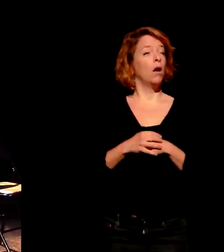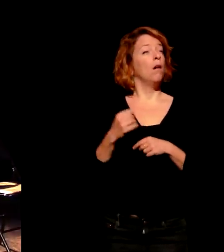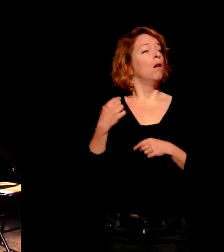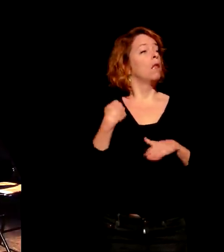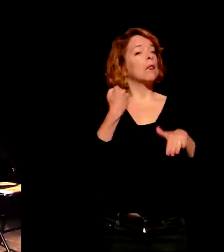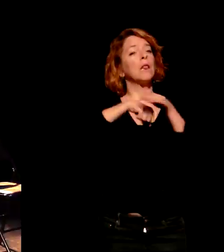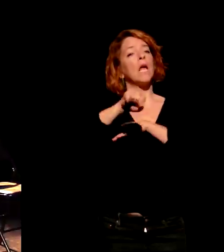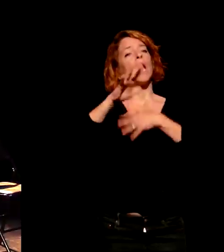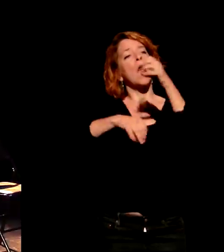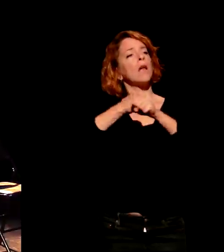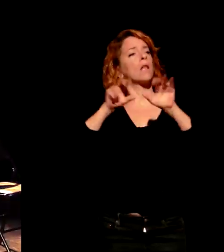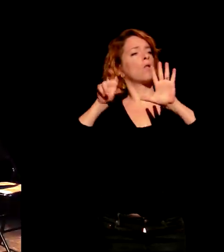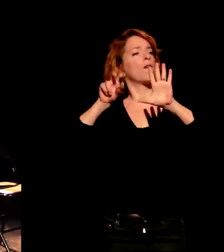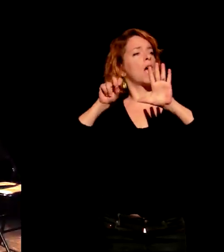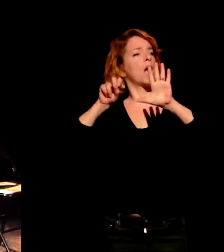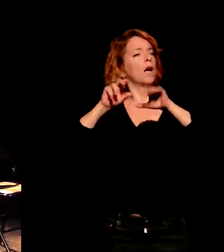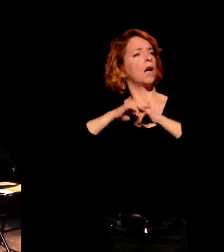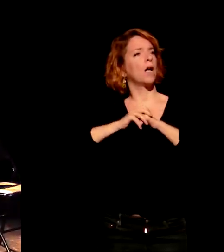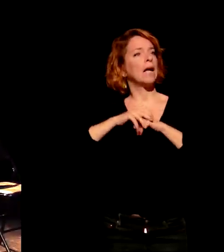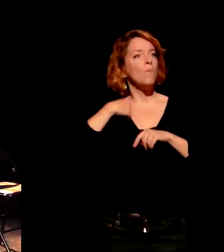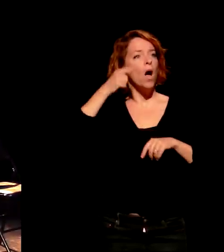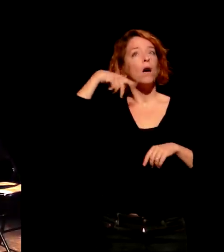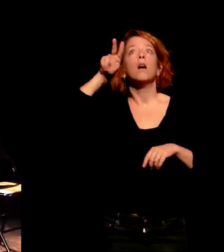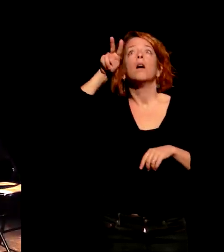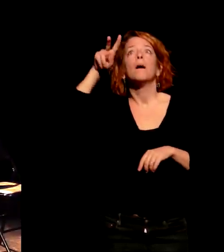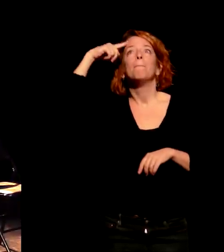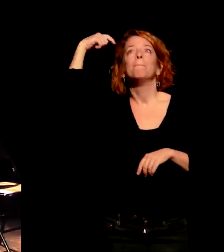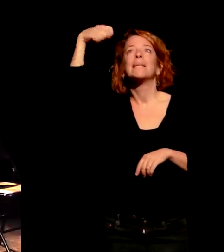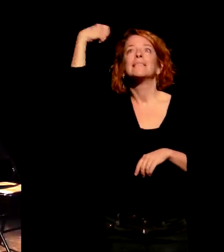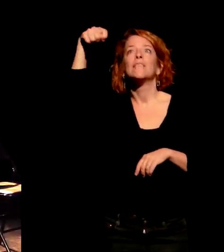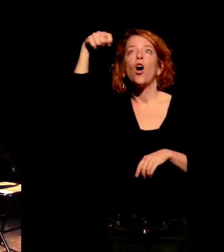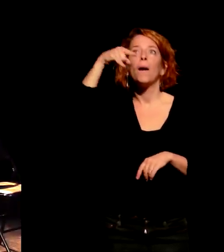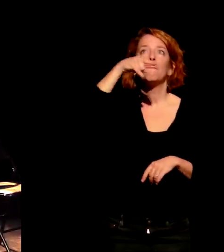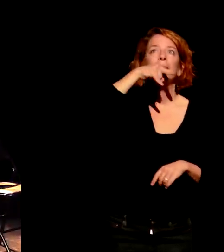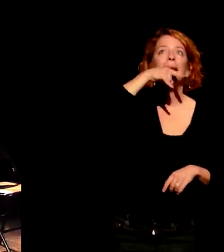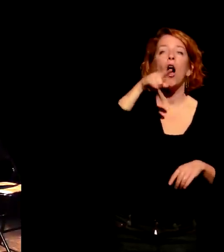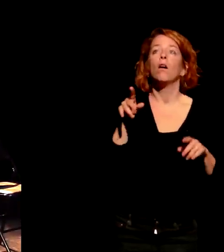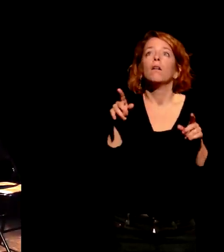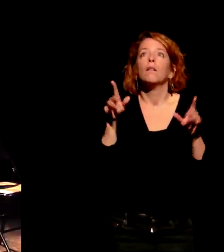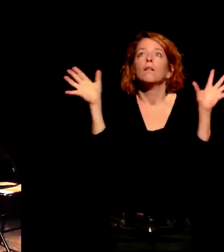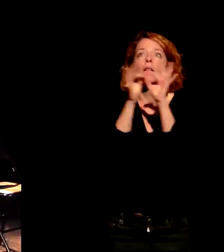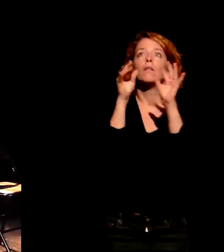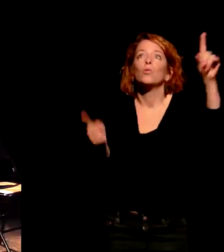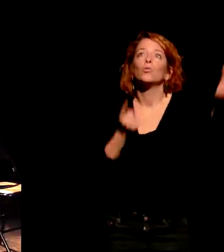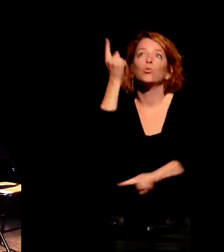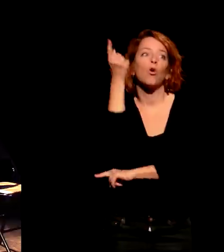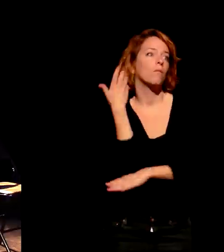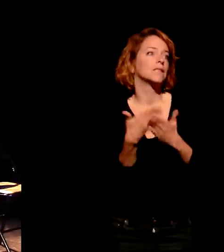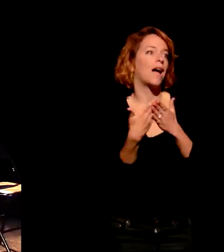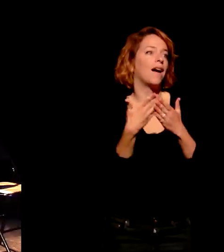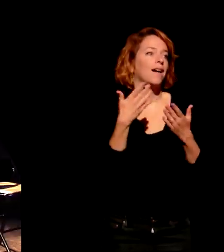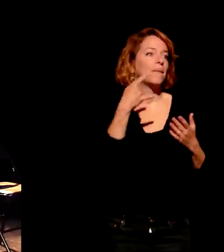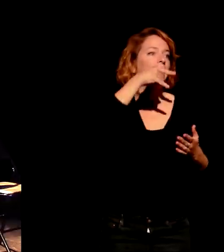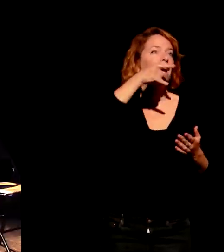années 80. Et pour moi, président, ça rimait avec Mitterrand. J'avais l'impression que ça serait pour toujours, quoi. Mitterrand